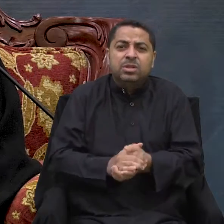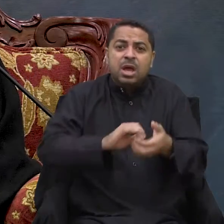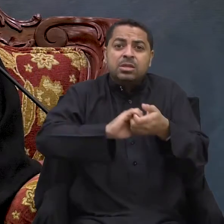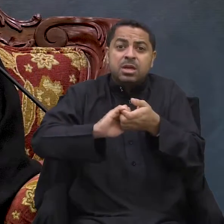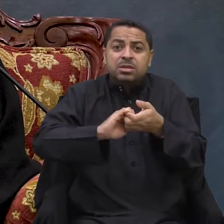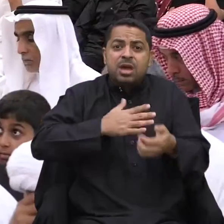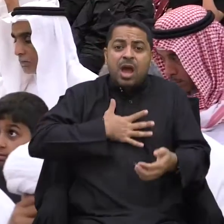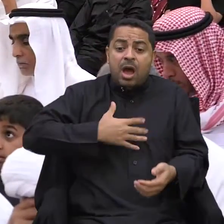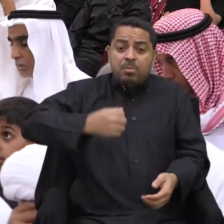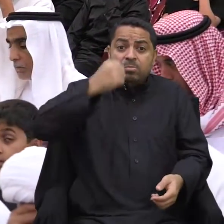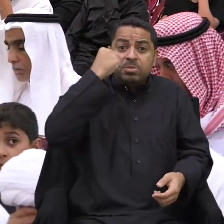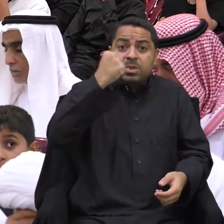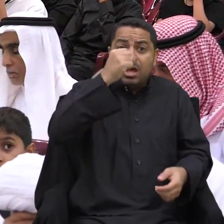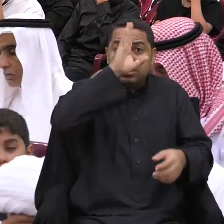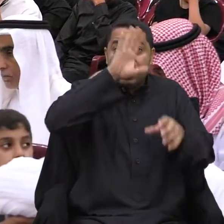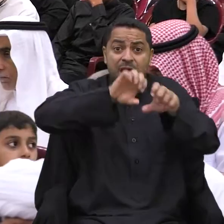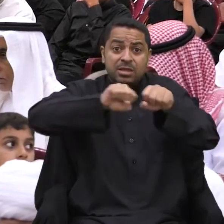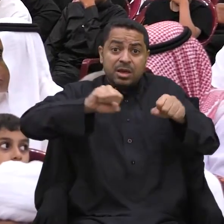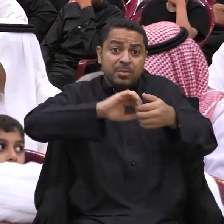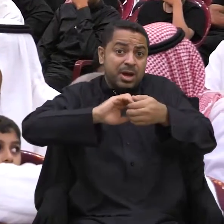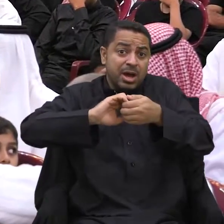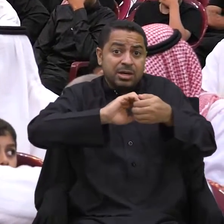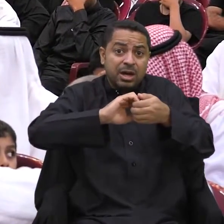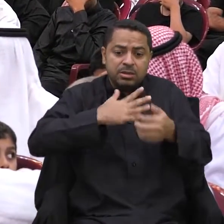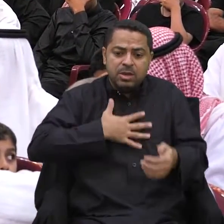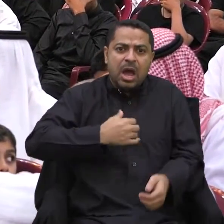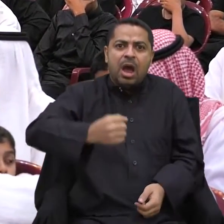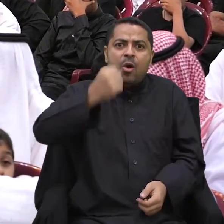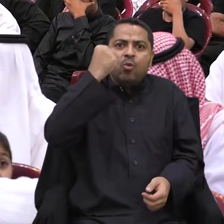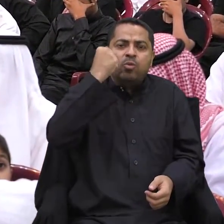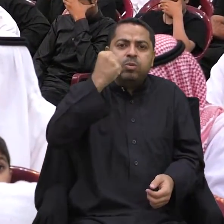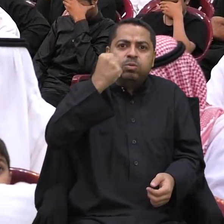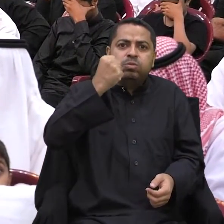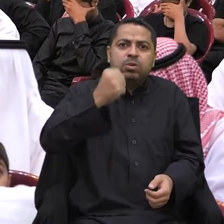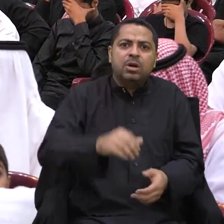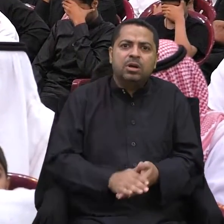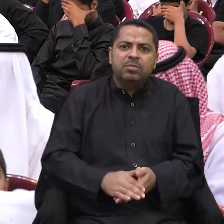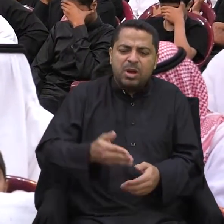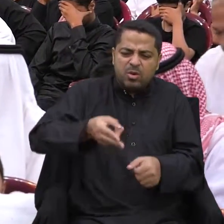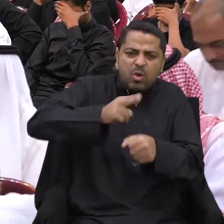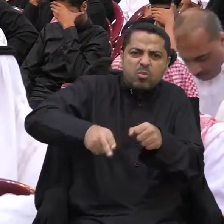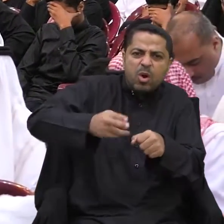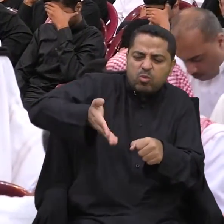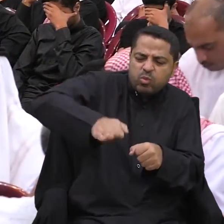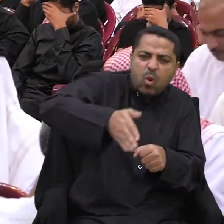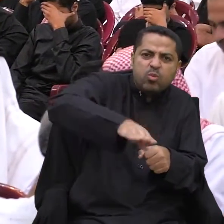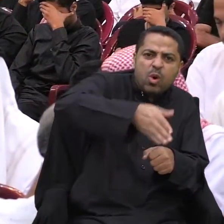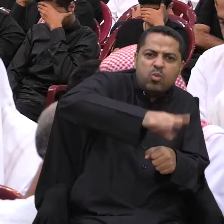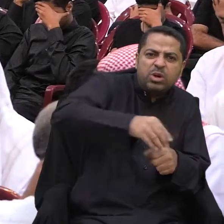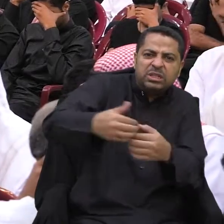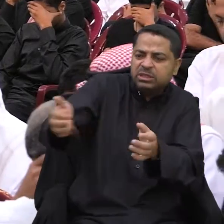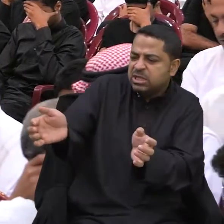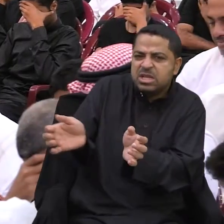أبطال كربلاء ملحمات بطولية، أكثر القتلى والجرح في